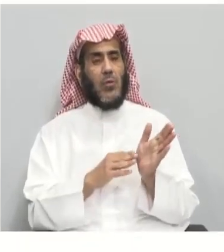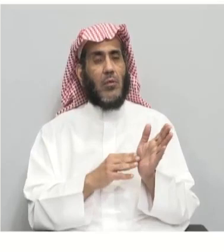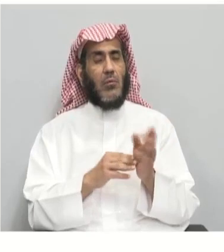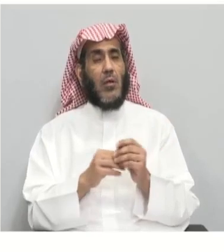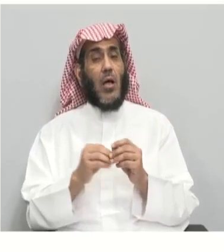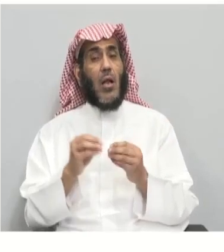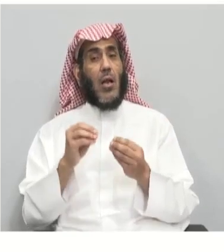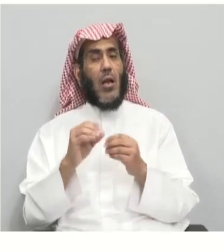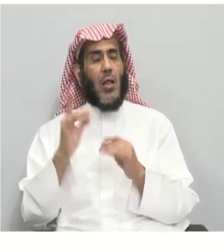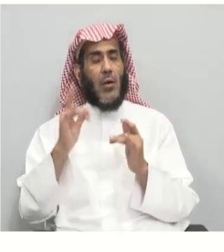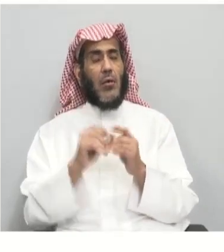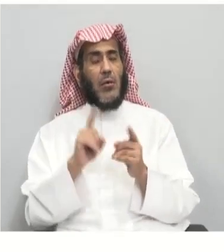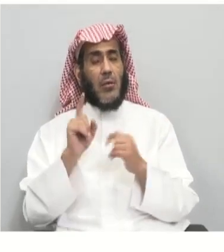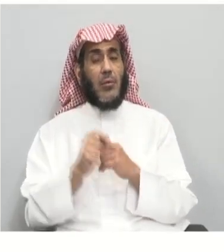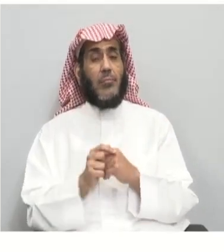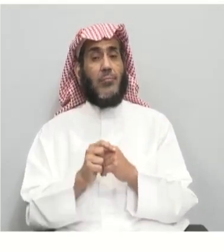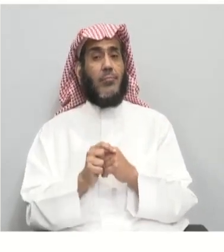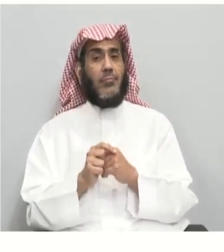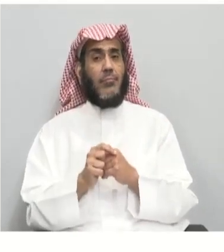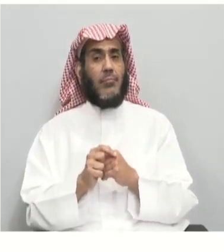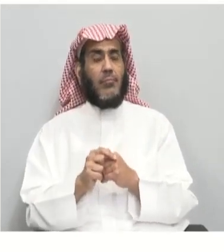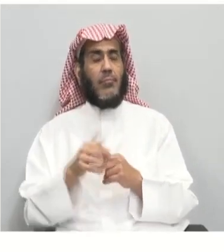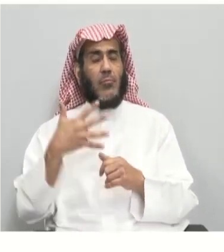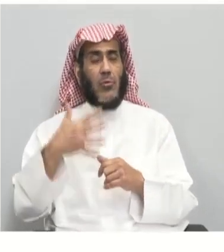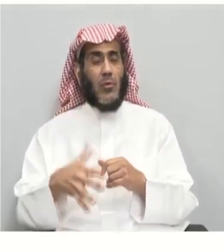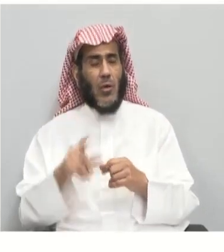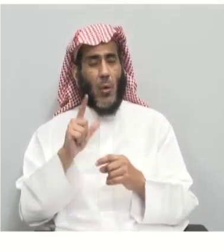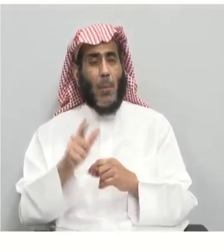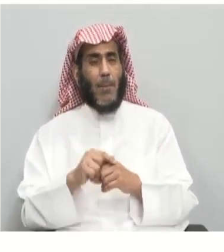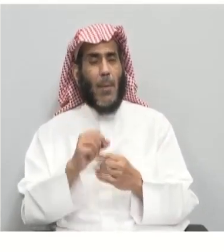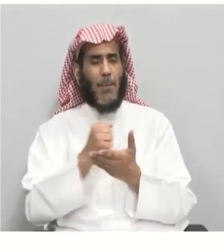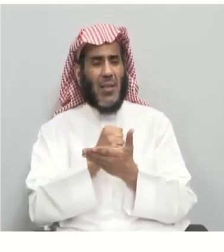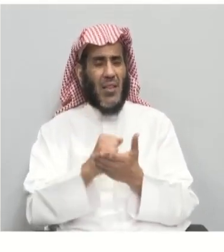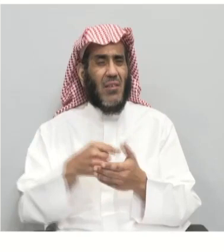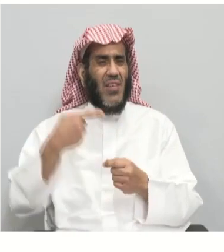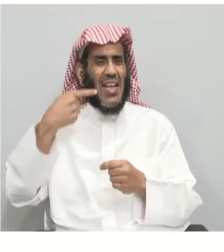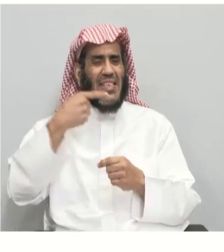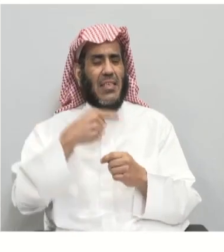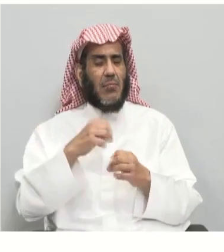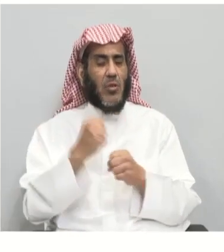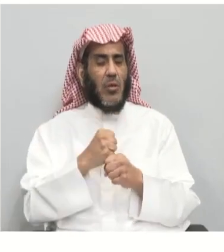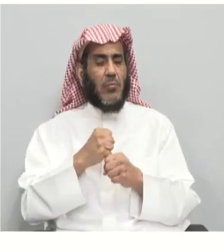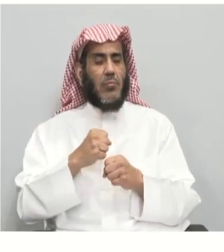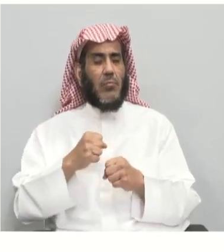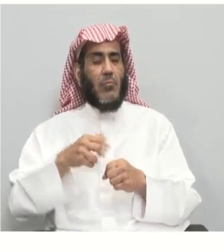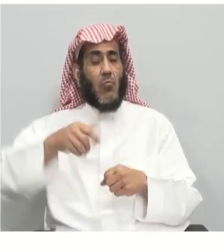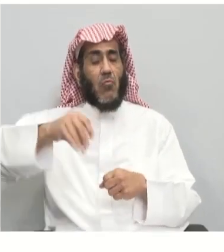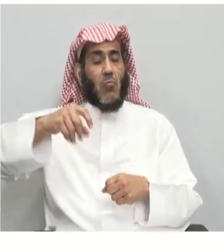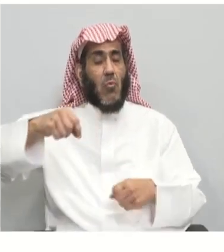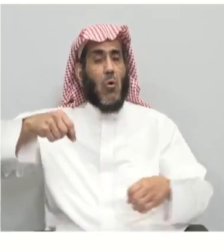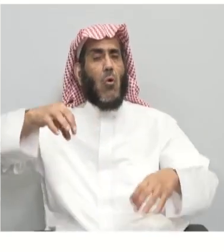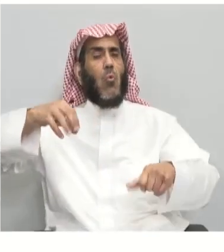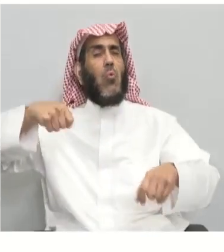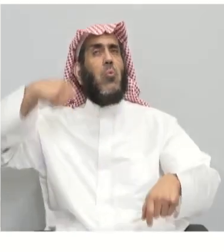الخضراء لدينا طفل يقوم بتنظيف الاسنان عن طريق فتح الماء